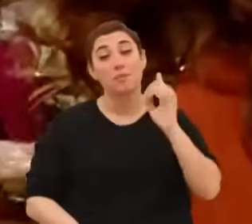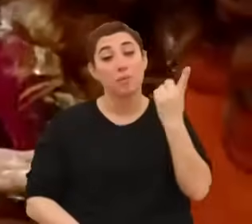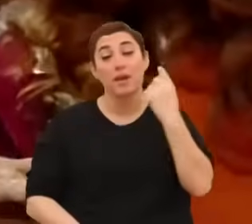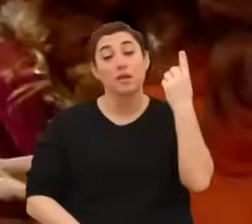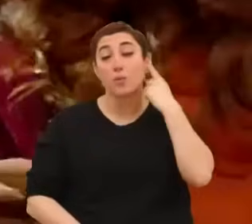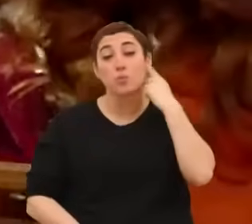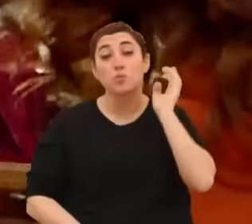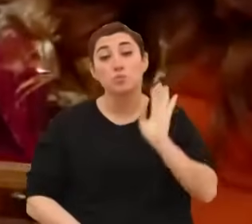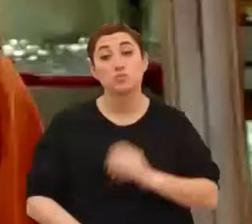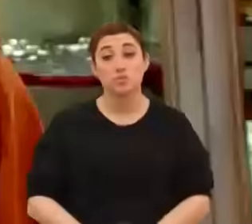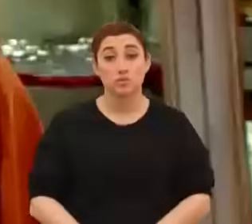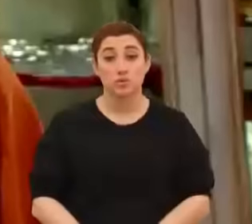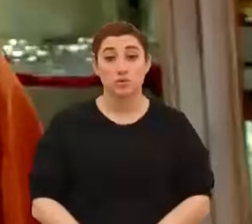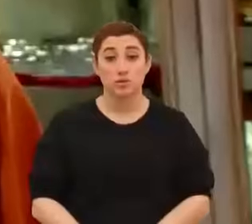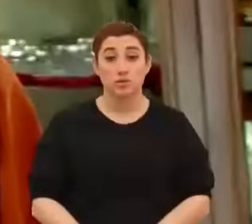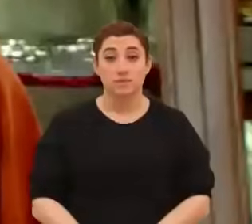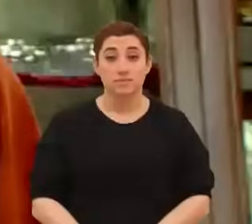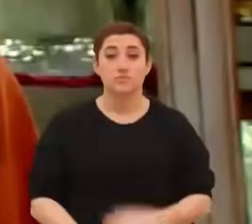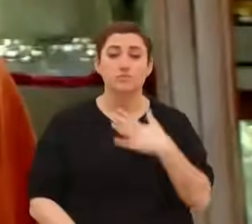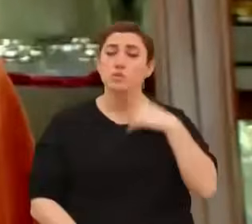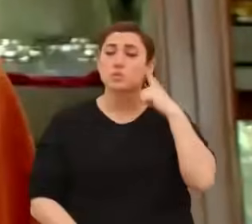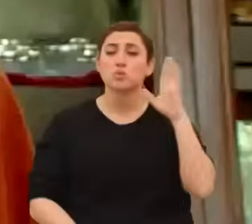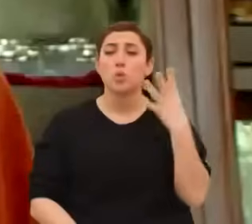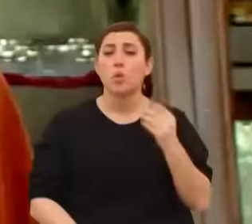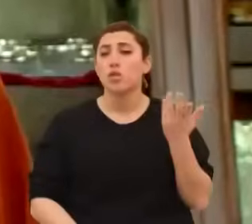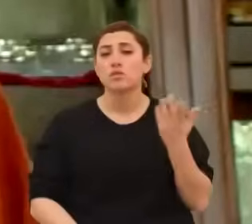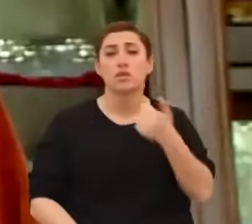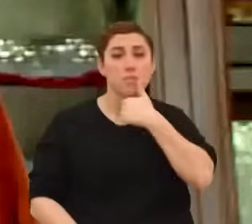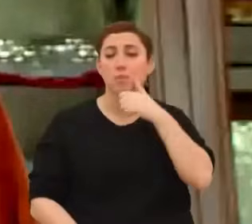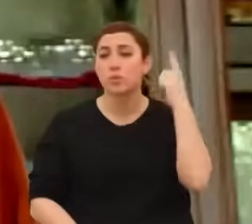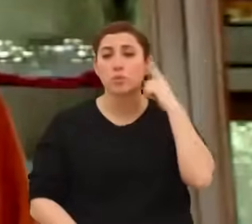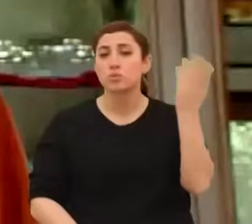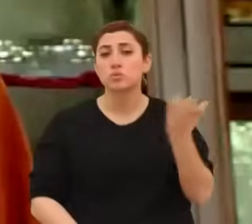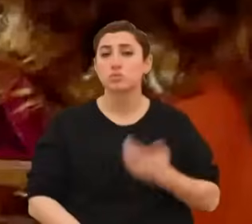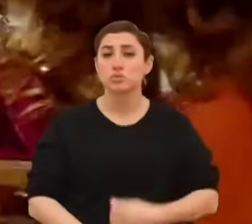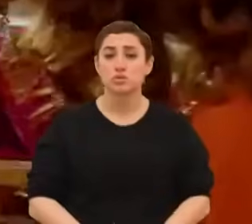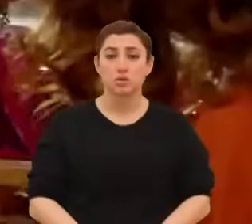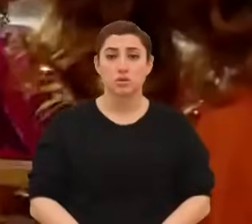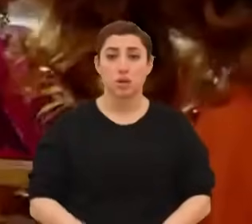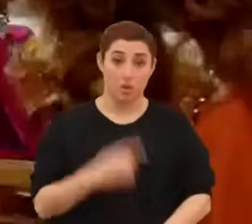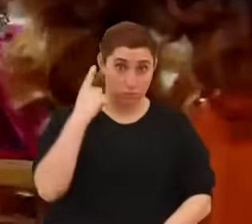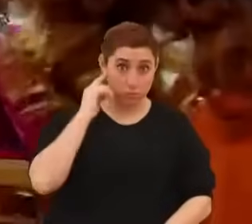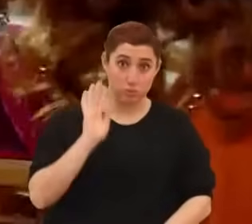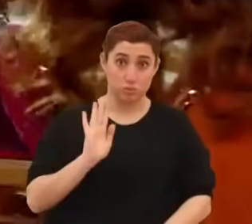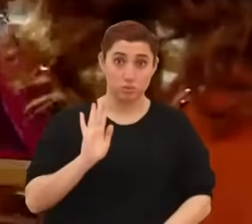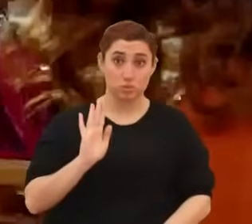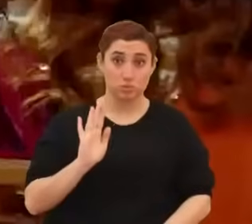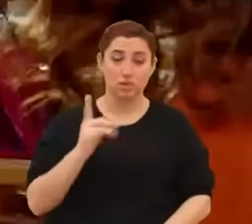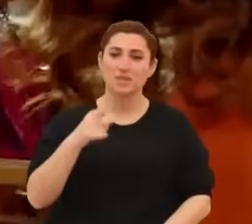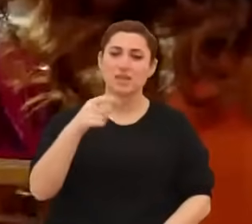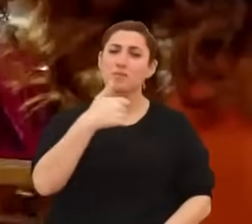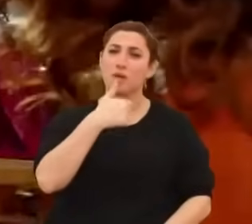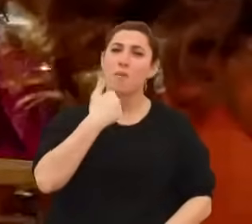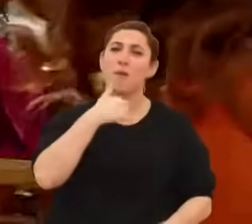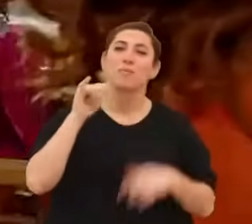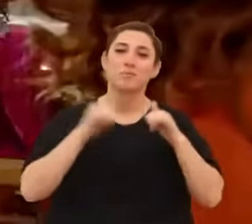bir yerlerden duymuş işte. Canım duysun ne olacak, Allah Allah. Baban da duysun. Ha? Ha duysun. Evet. Ya sence